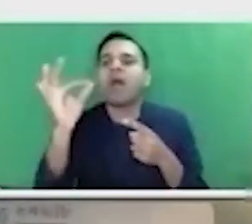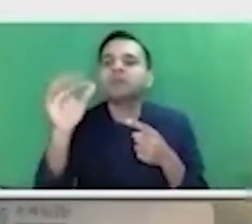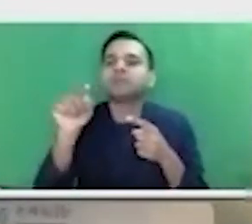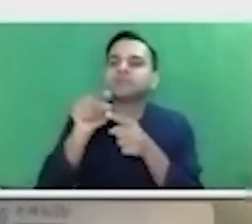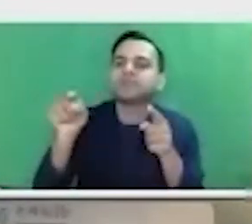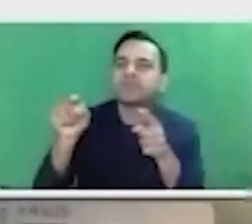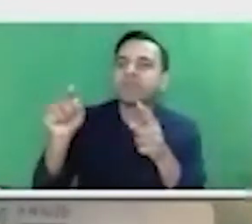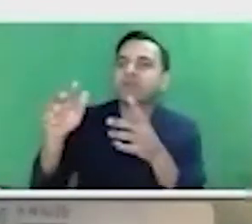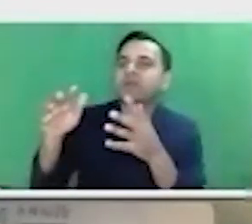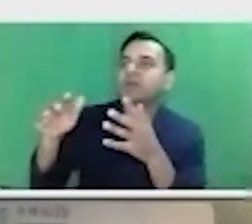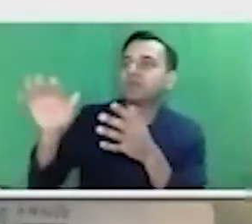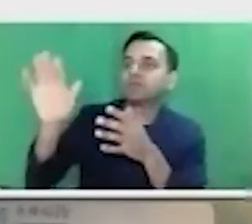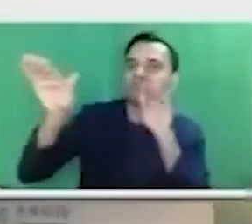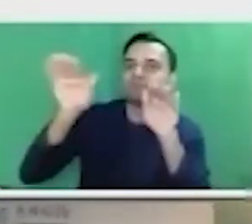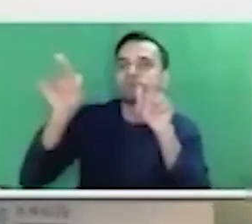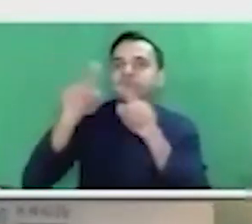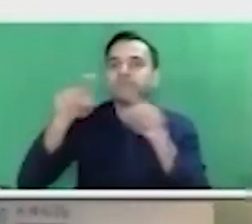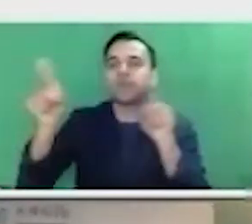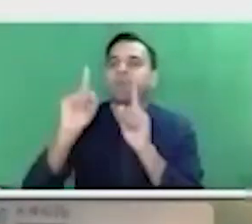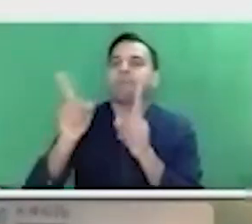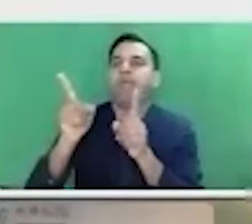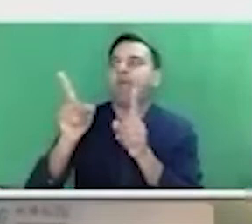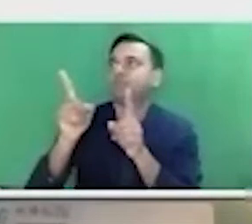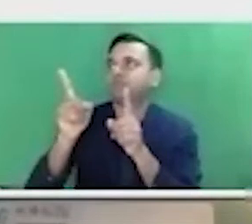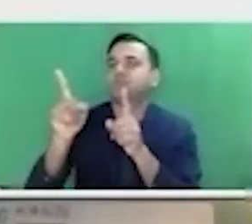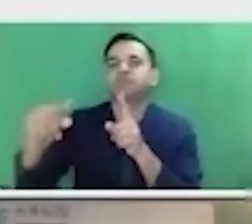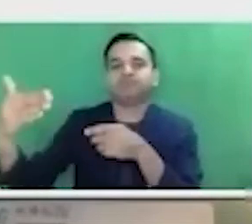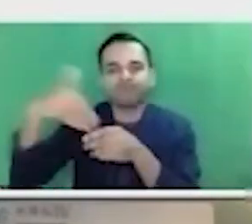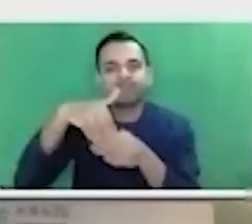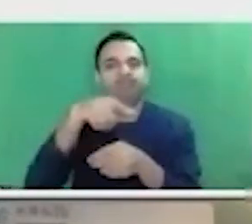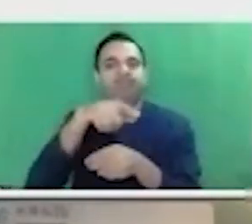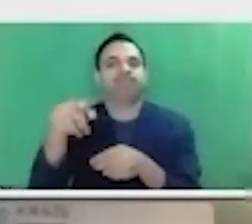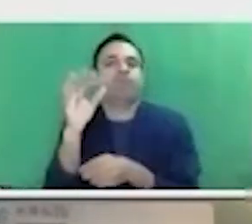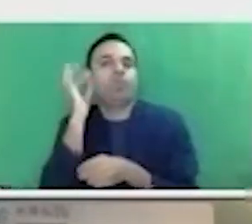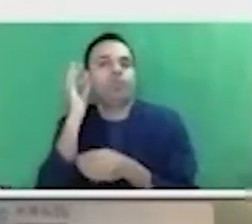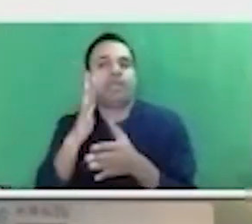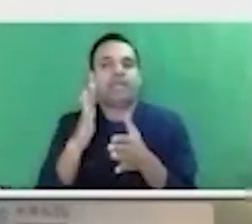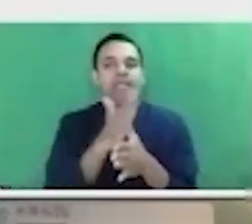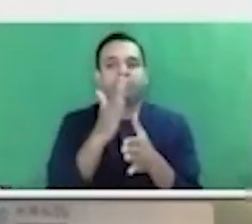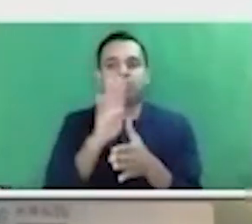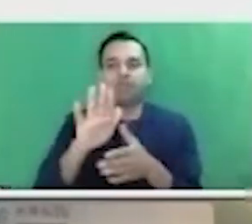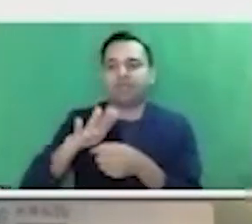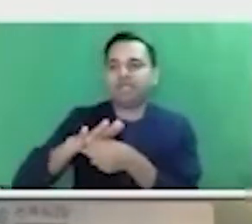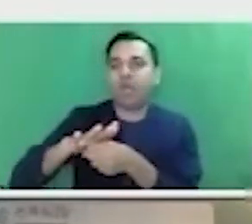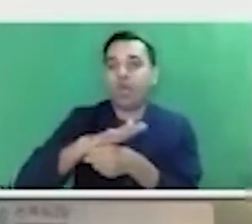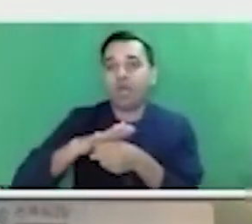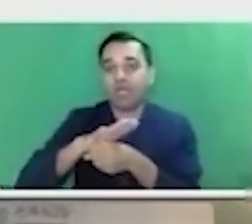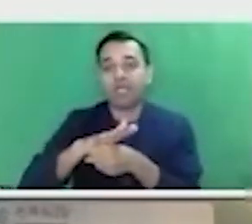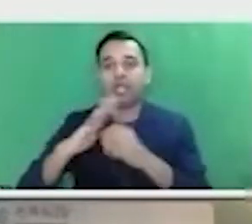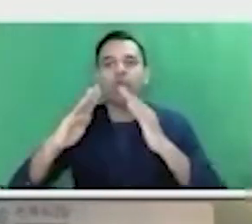وأن تكون متعددة الأطراف، ويجب أن يتم تحديثها كثيراً